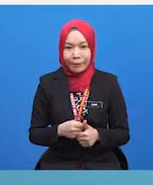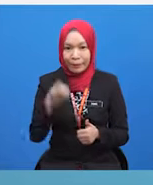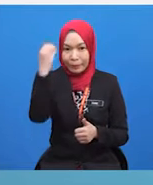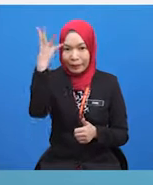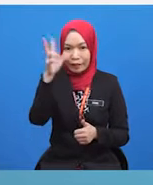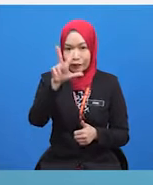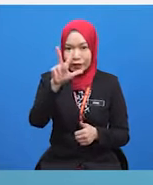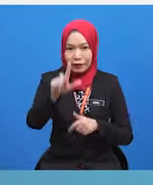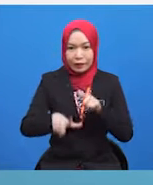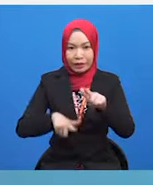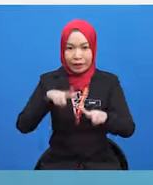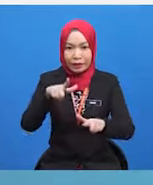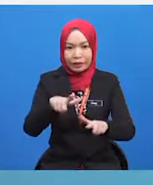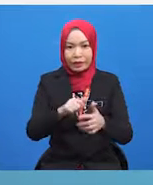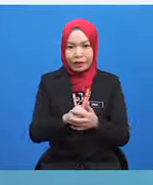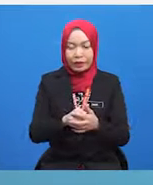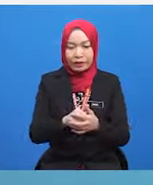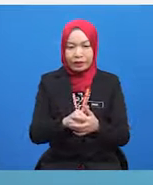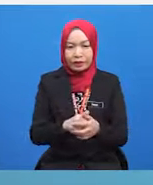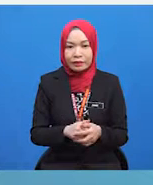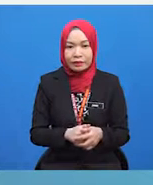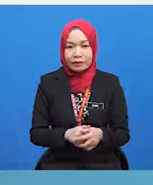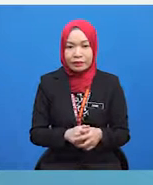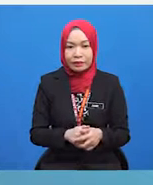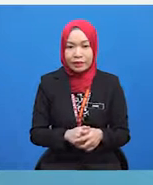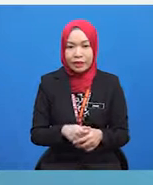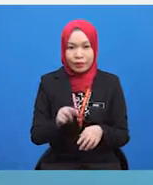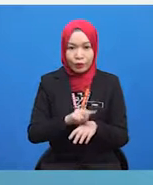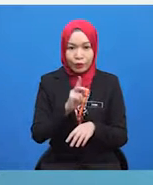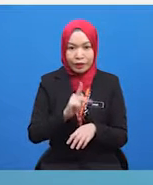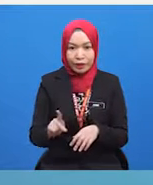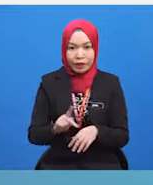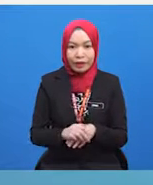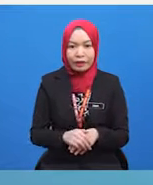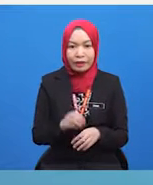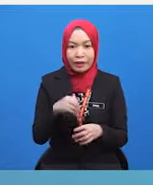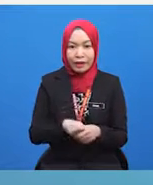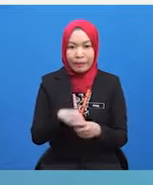nyatakan 3 teknik cropping image yang digunakan dalam pengajaran kali ini.